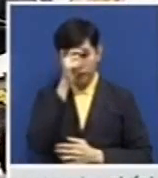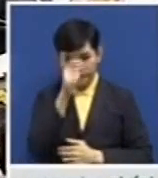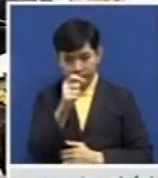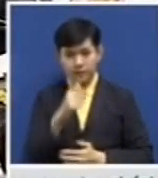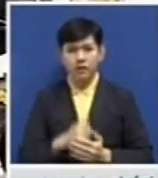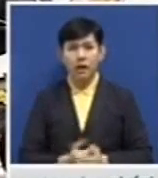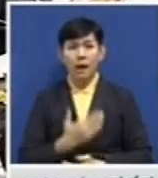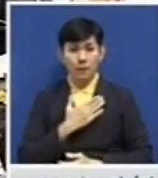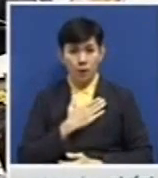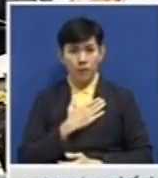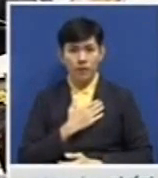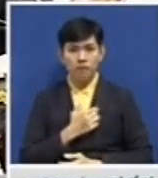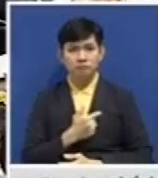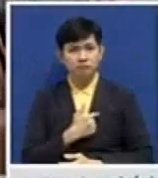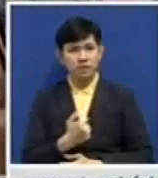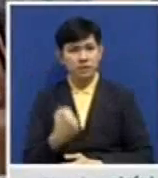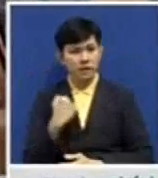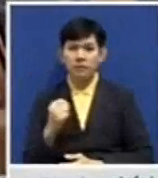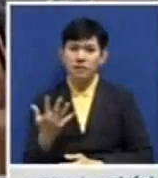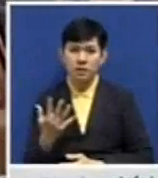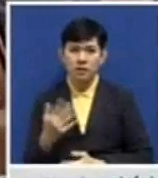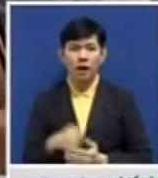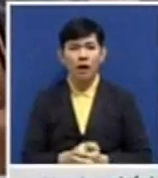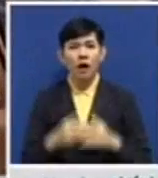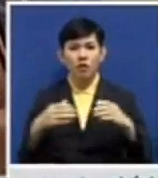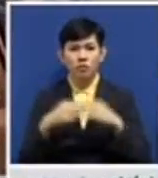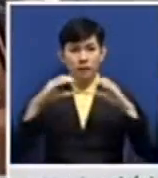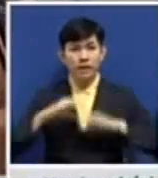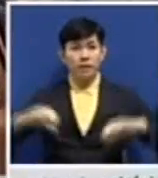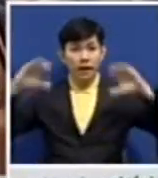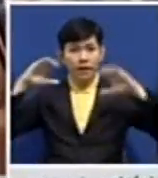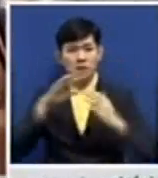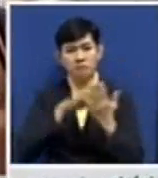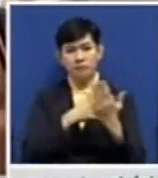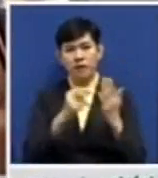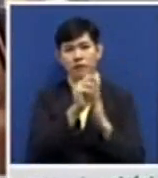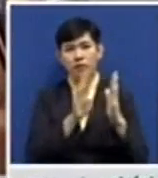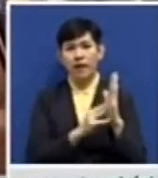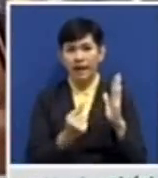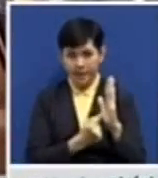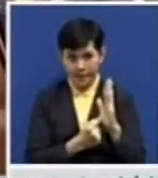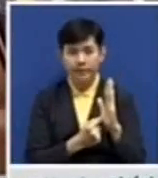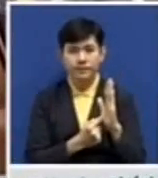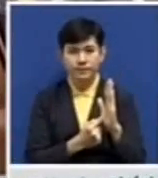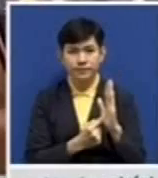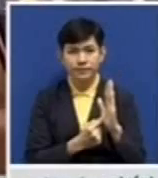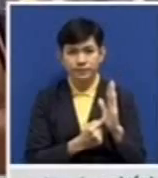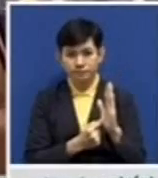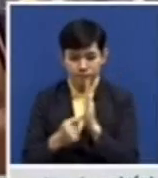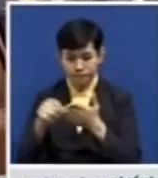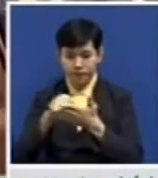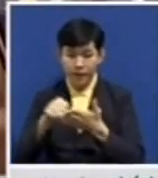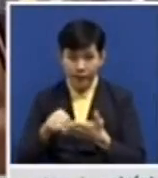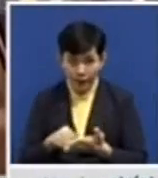ผมไม่มีความมั่นใจว่ารัฐบาลจะสามารถนำนโยบายที่เสนอในวันนี้ไปแก้